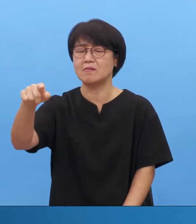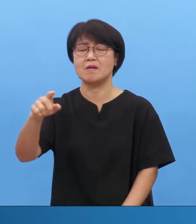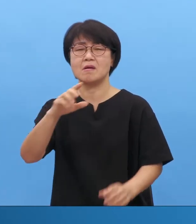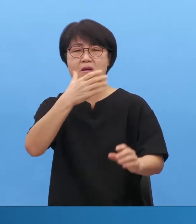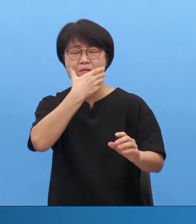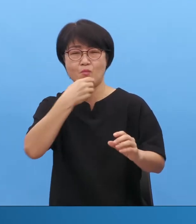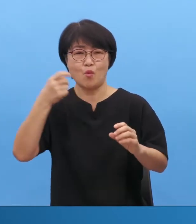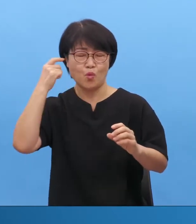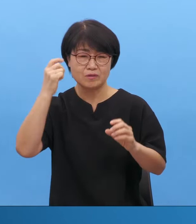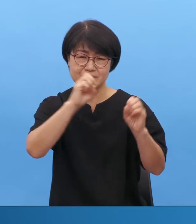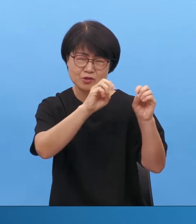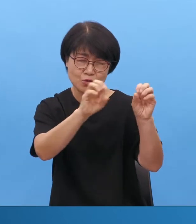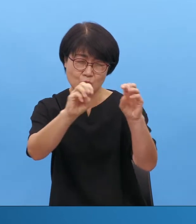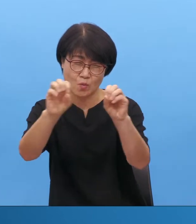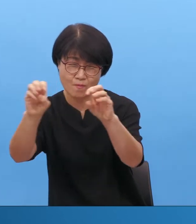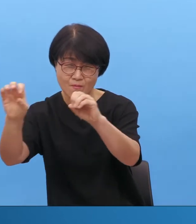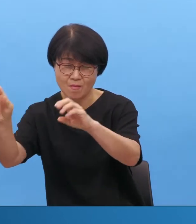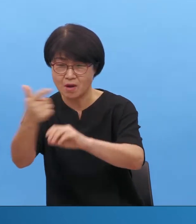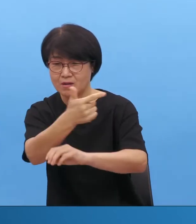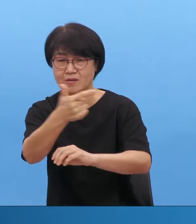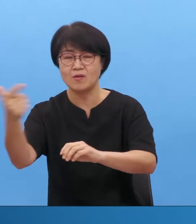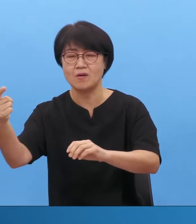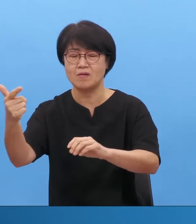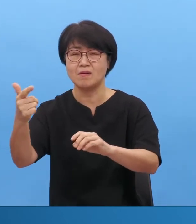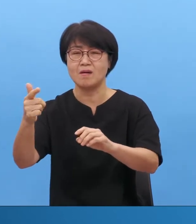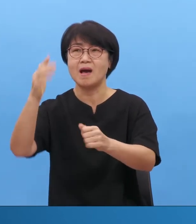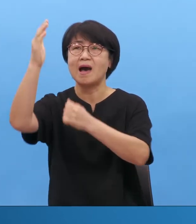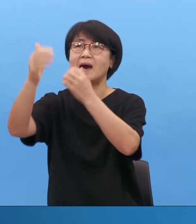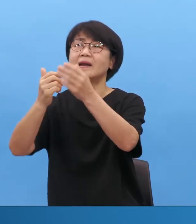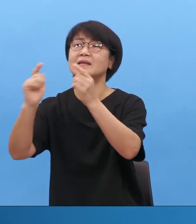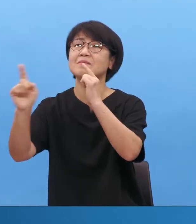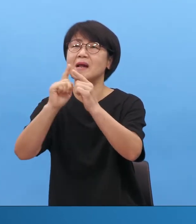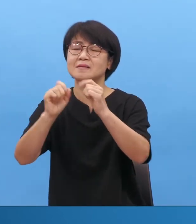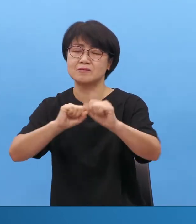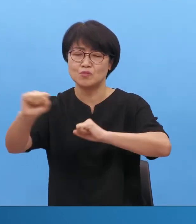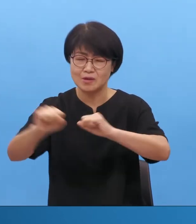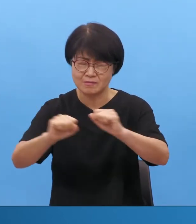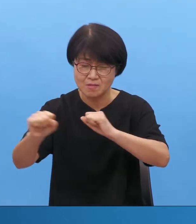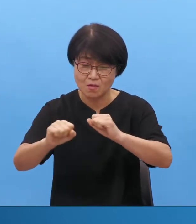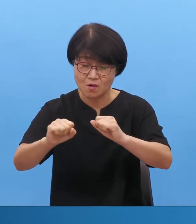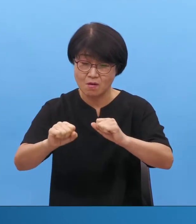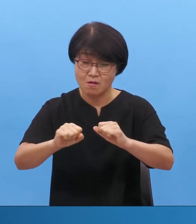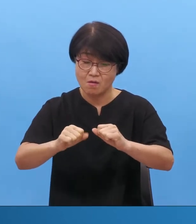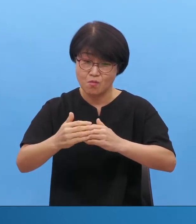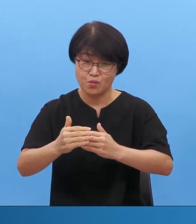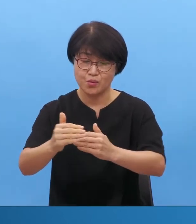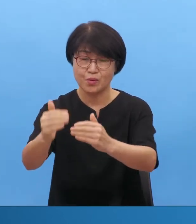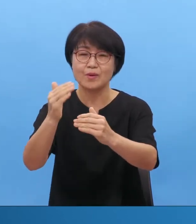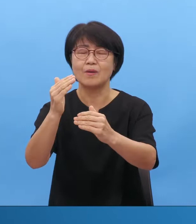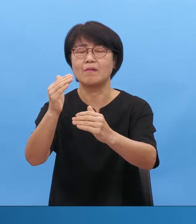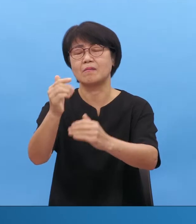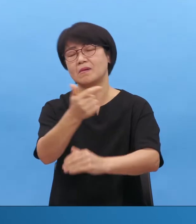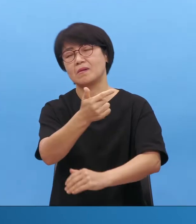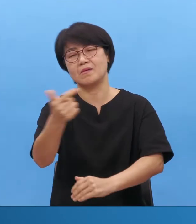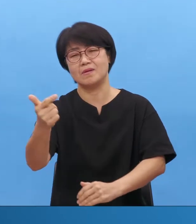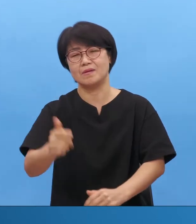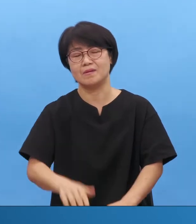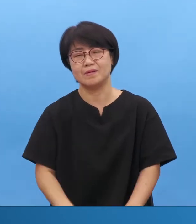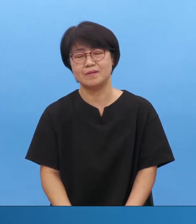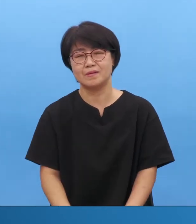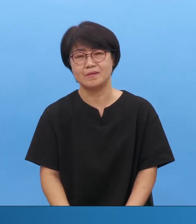그 evangelism 주위에 took 사람들 place. 같이 하는데 말씀 운동이 막 일어납니다. And the word movement was arising through him and the people around him. 그 중에 한